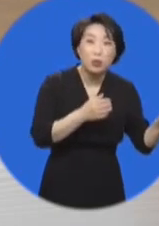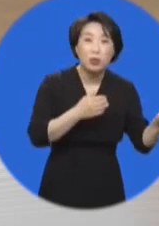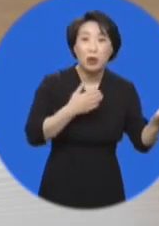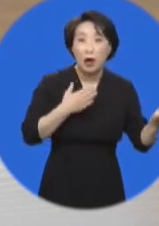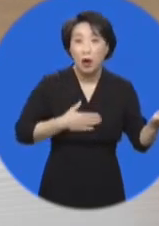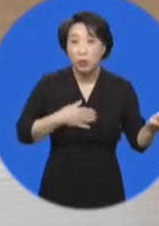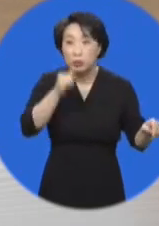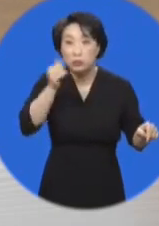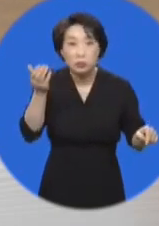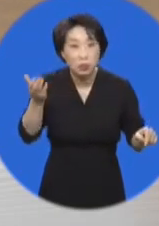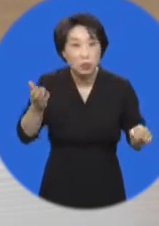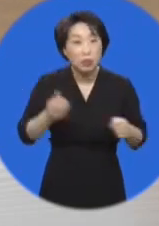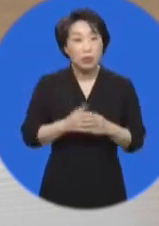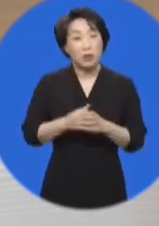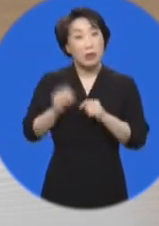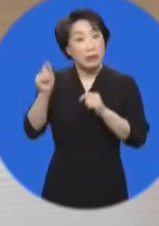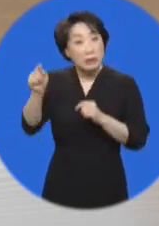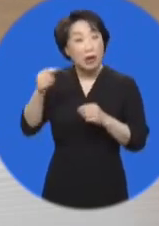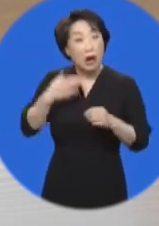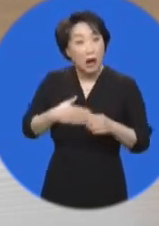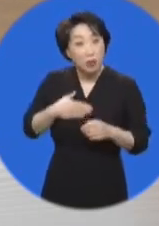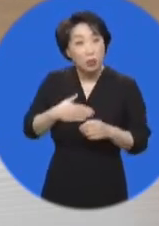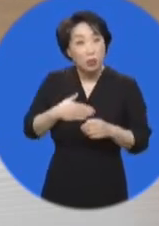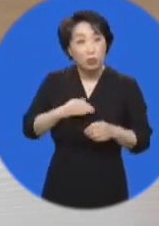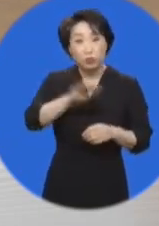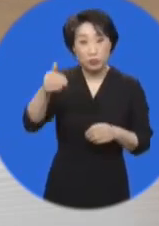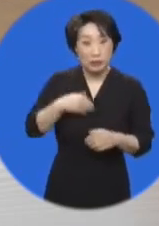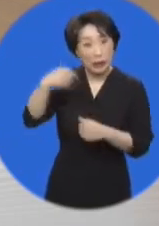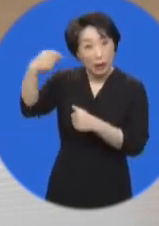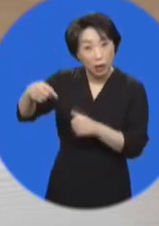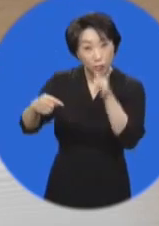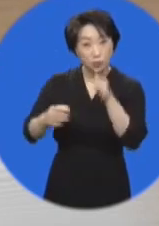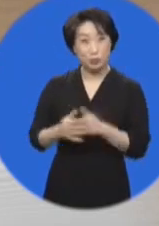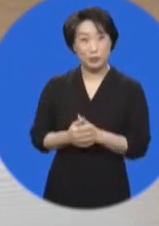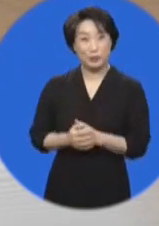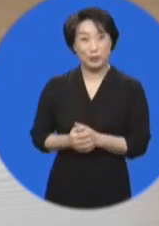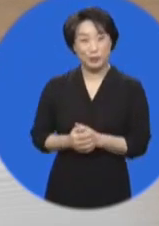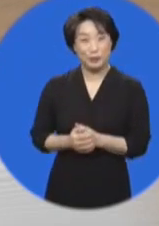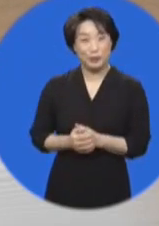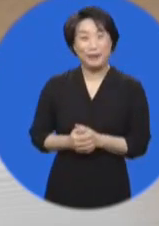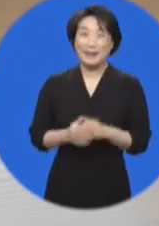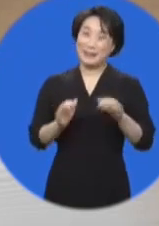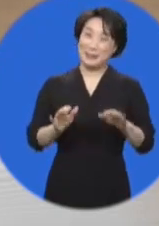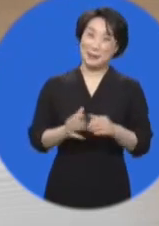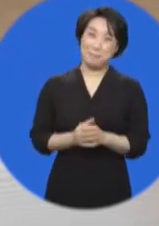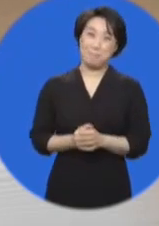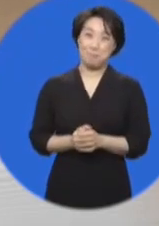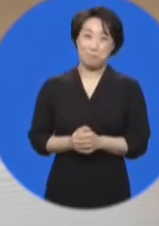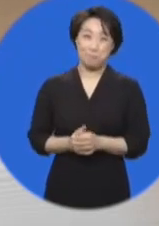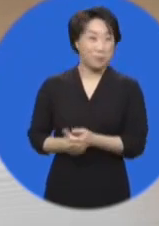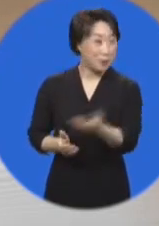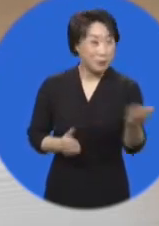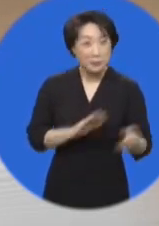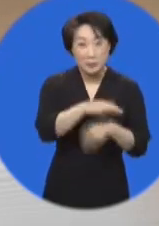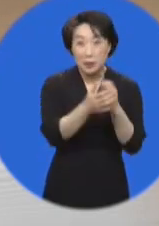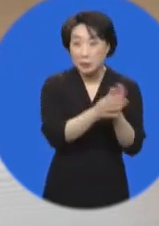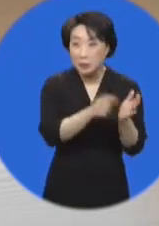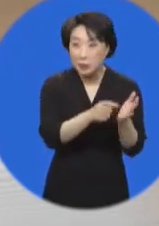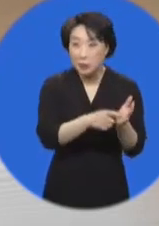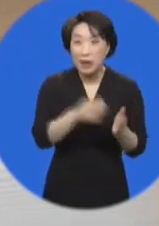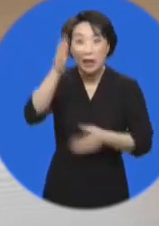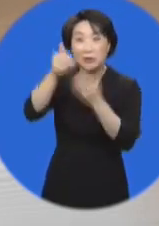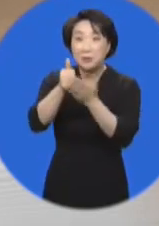안다. 이것을 알고 우리에게 일러줬어. 자, 우리 성경에서